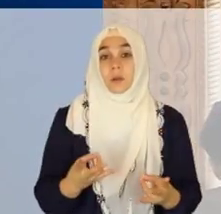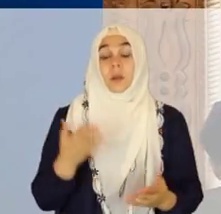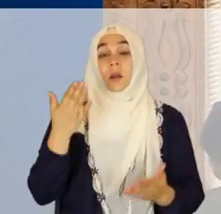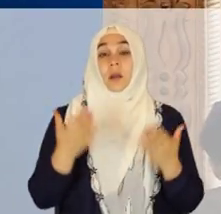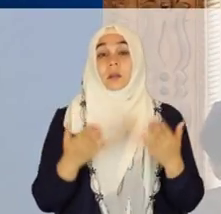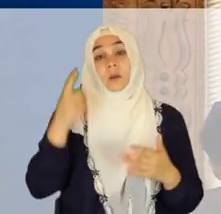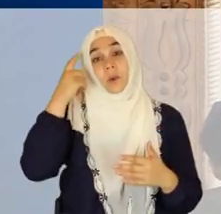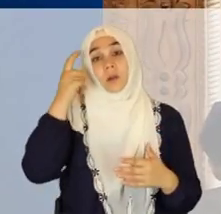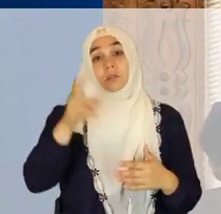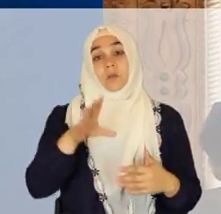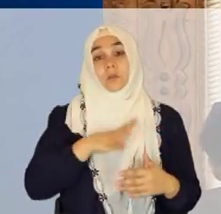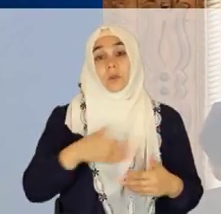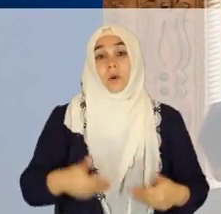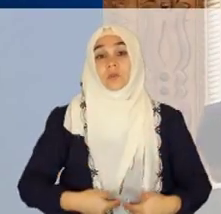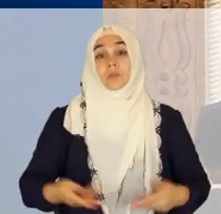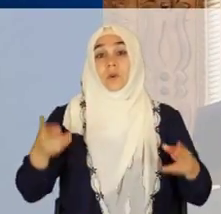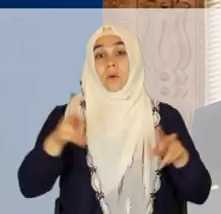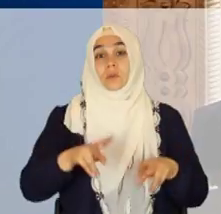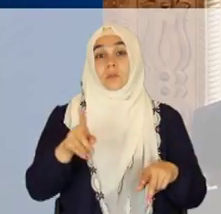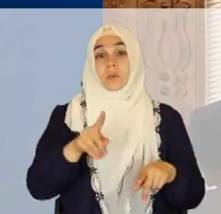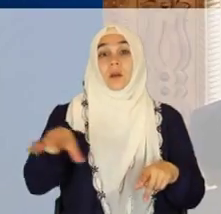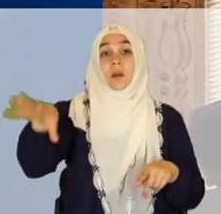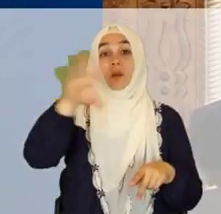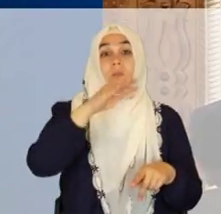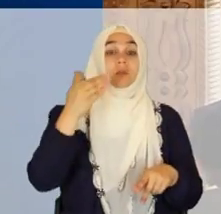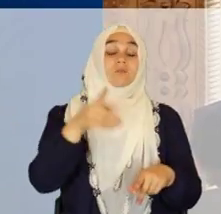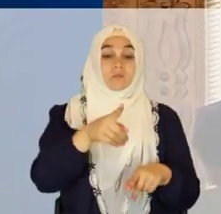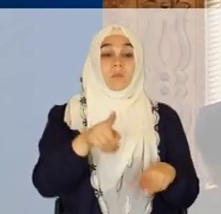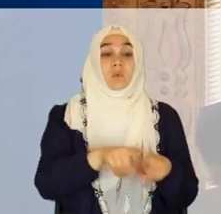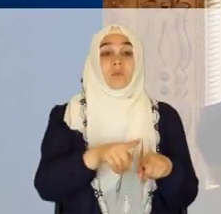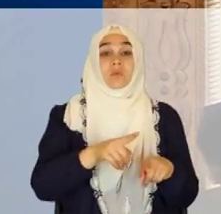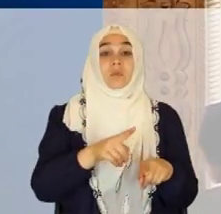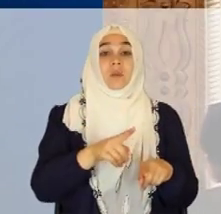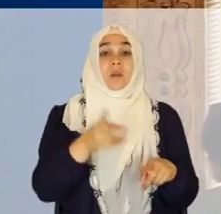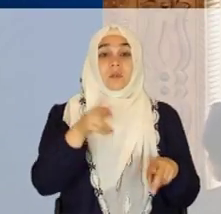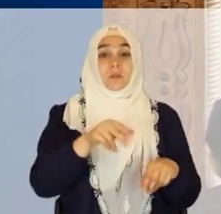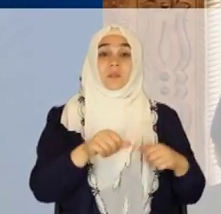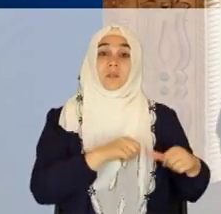Agar bir mahallada bitta odam ochidan bir narsa bo'lib qolsa, o'sha hammasi gunohkor bo'ladi.